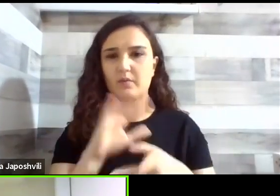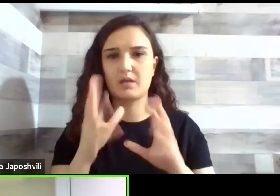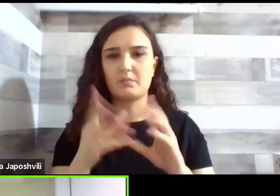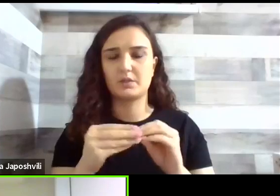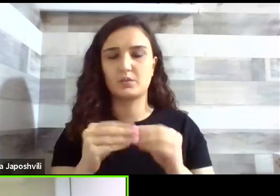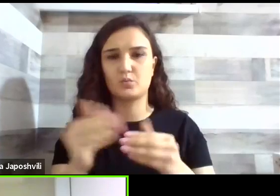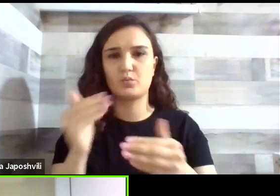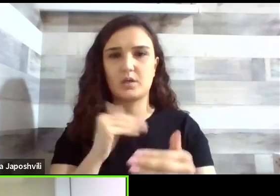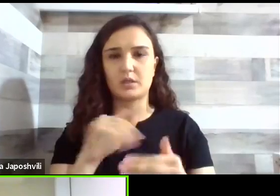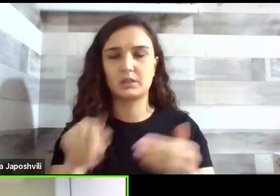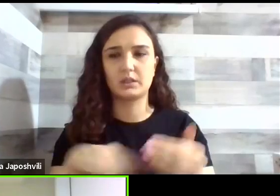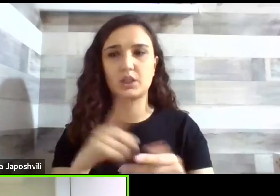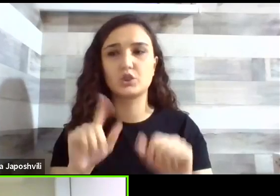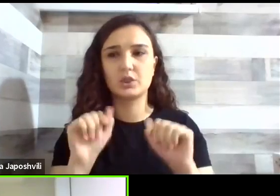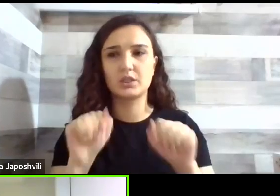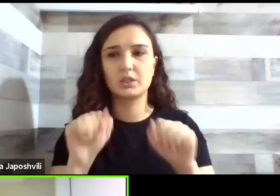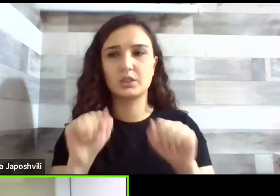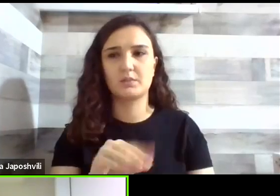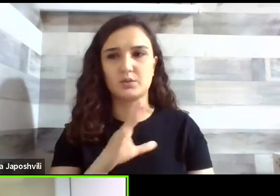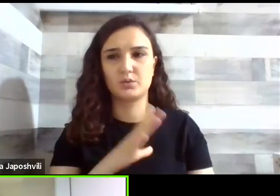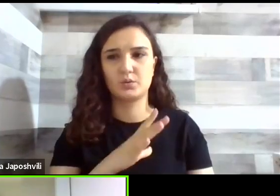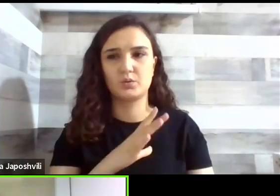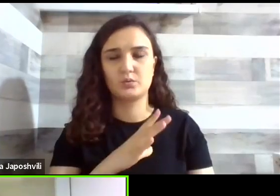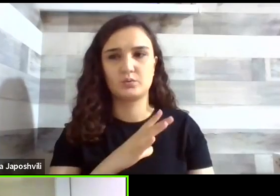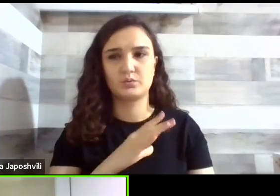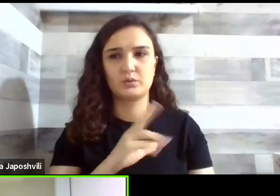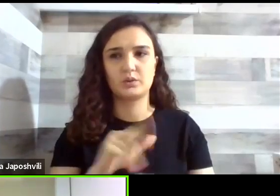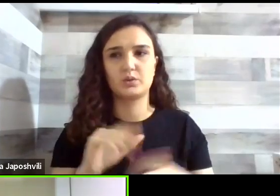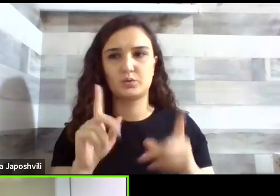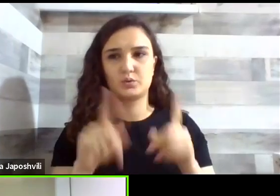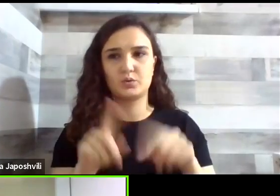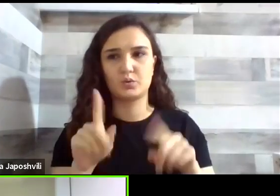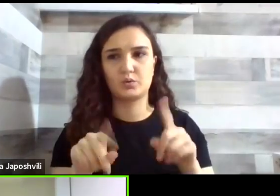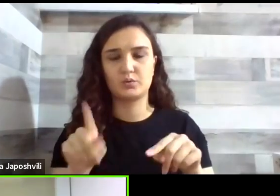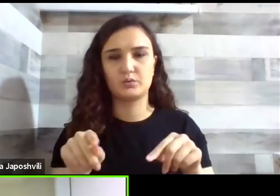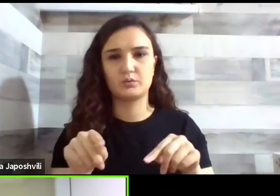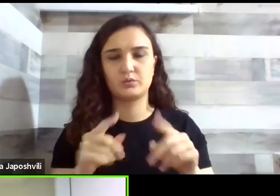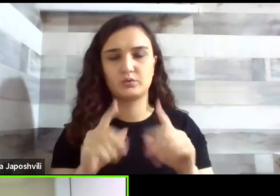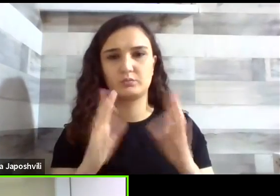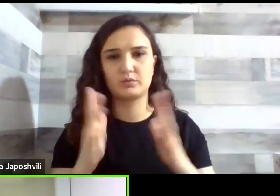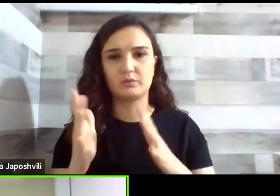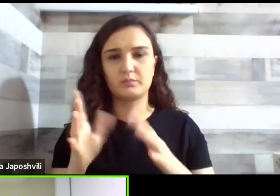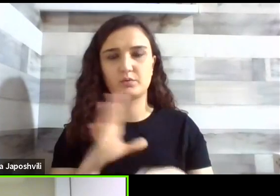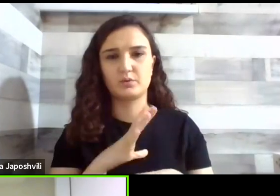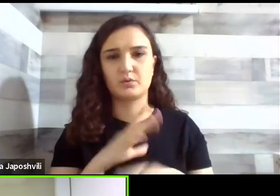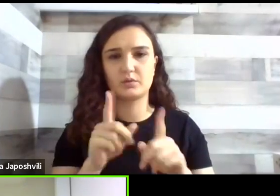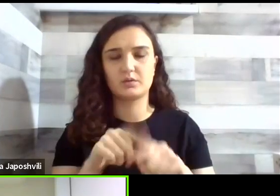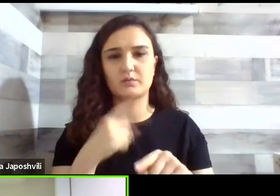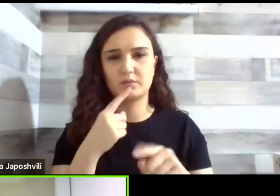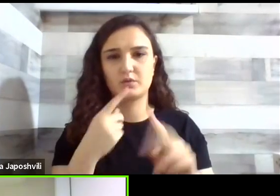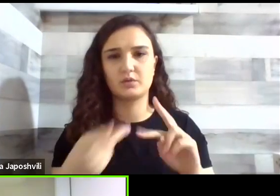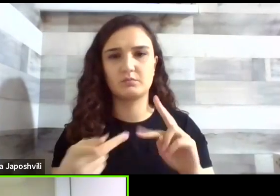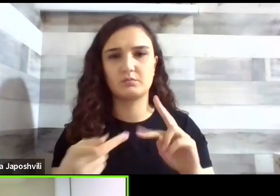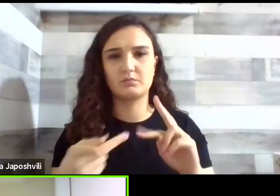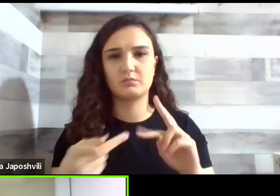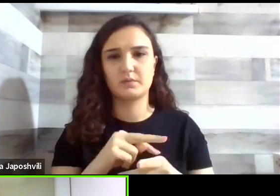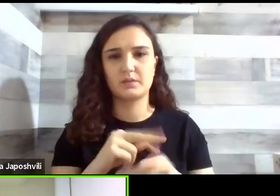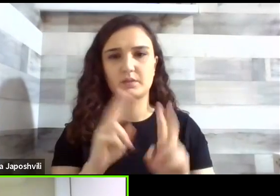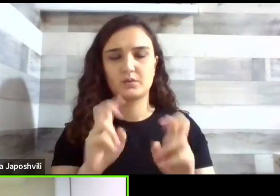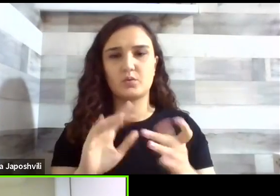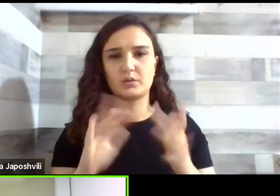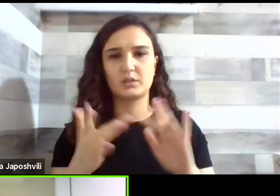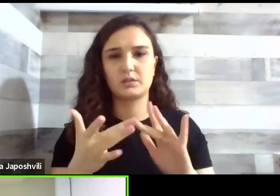მიღმა, რაც შეიძლება დანამატი იყოს, ასე ვთქვათ, ან ზოგ გამოუვალ შემთხვევაში იყოს, ასე ვთქვათ, ჩამნაცვლებელი